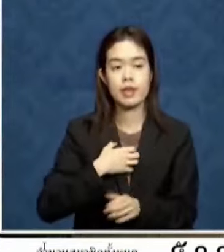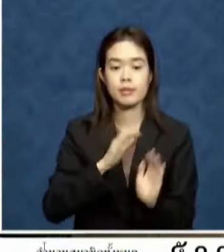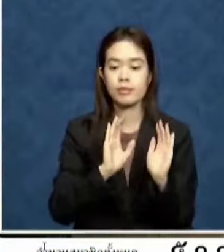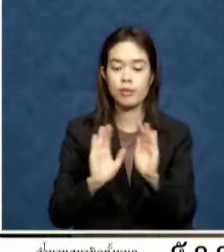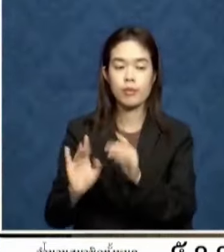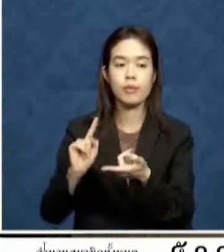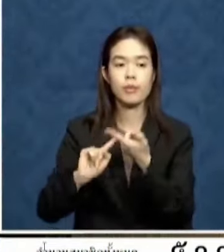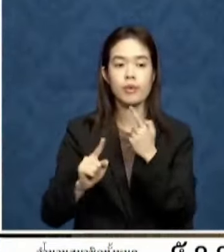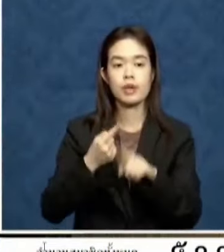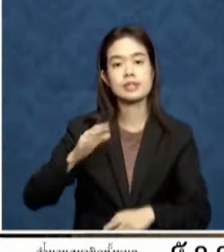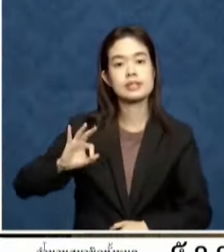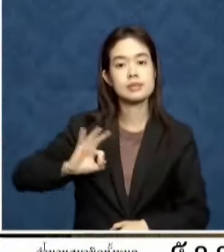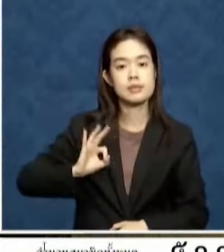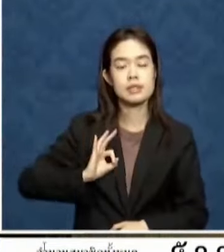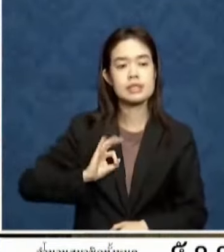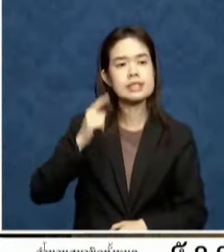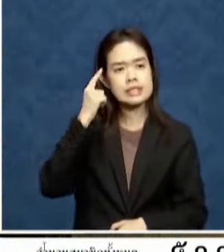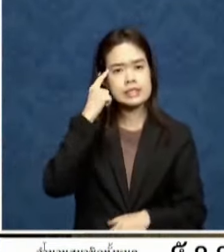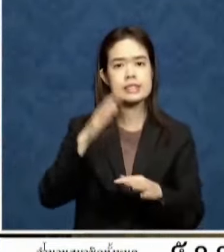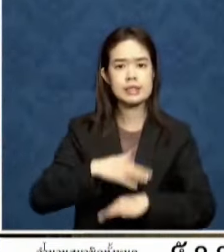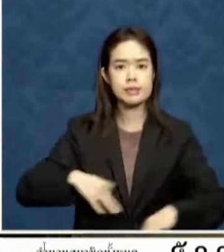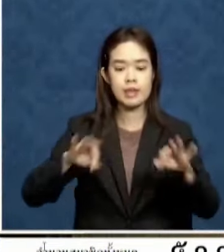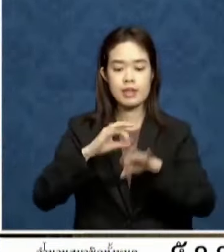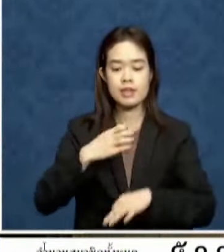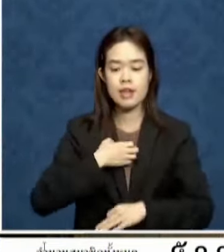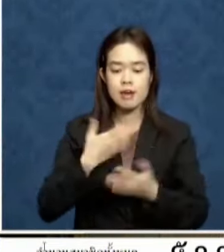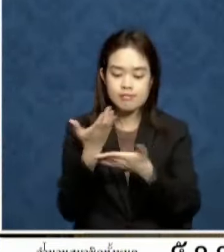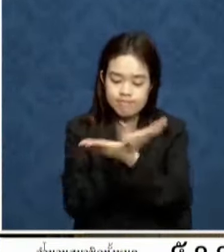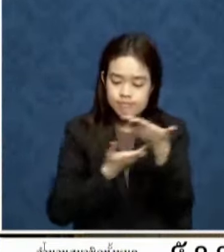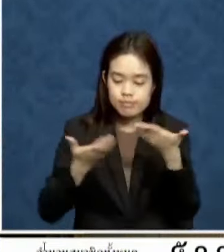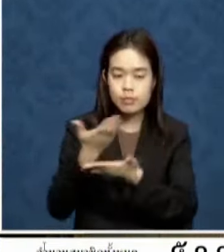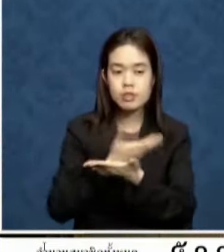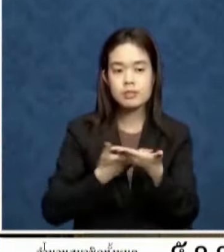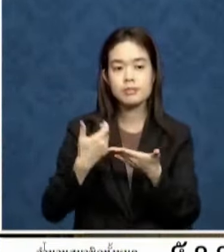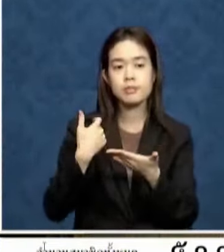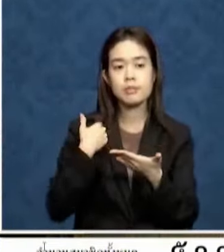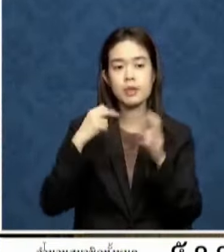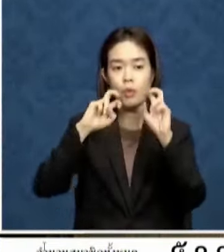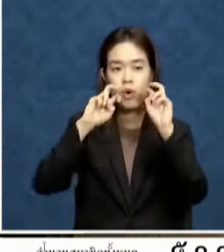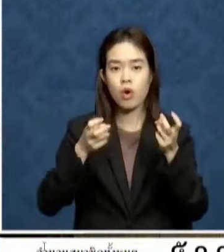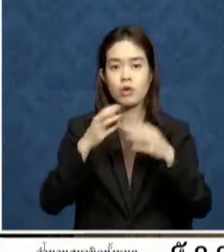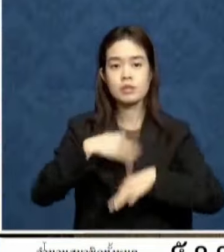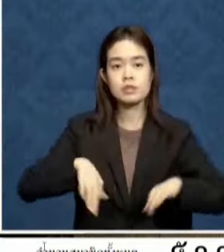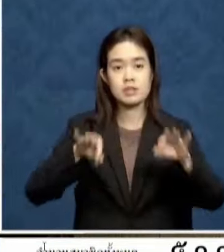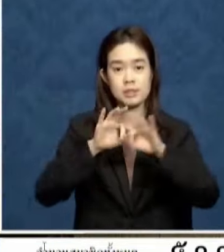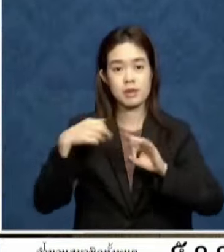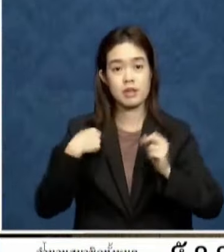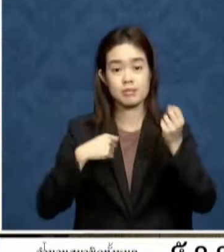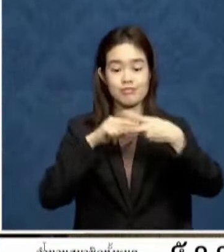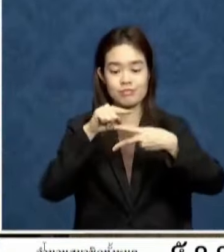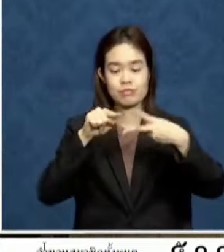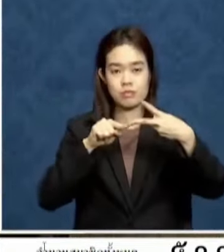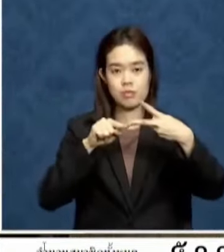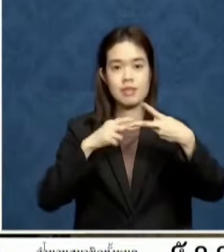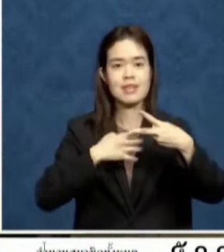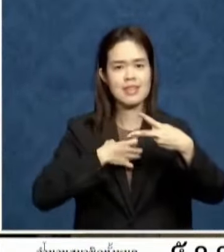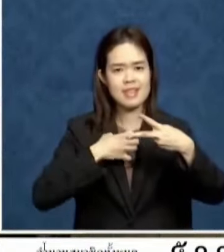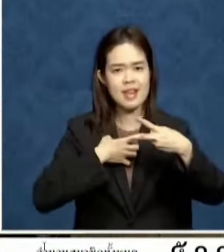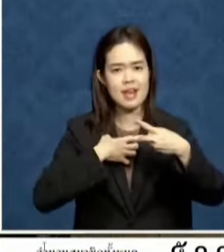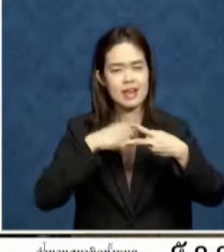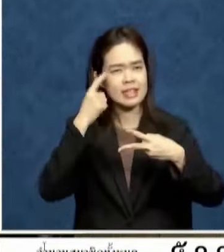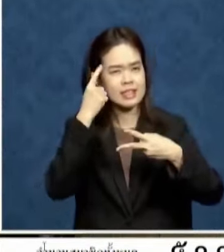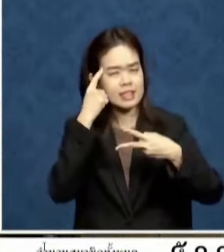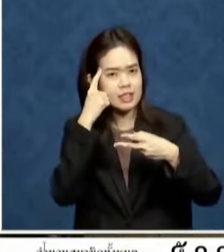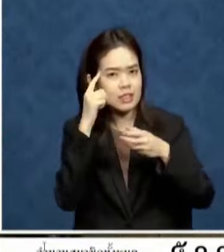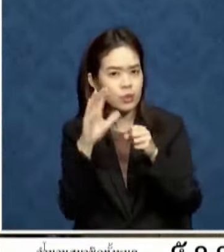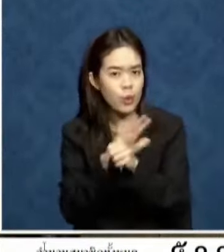ชิกครับว่าผมเห็นว่าเราจำเป็นที่ต้องพิจารณาความเชื่อมโยงของ2ประเด็นดังกล่าวนั้นด้วยความระมัดระวังและด้วยความรอบคอบเพราะในมุมนึ